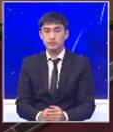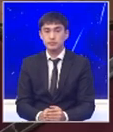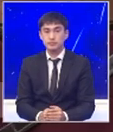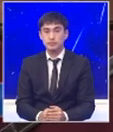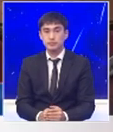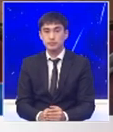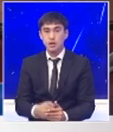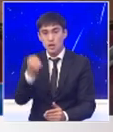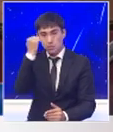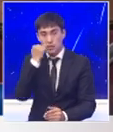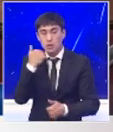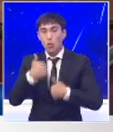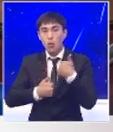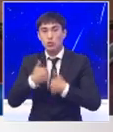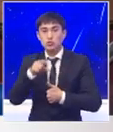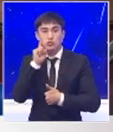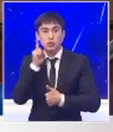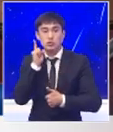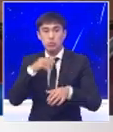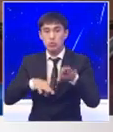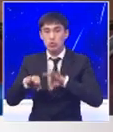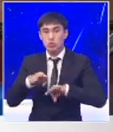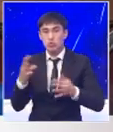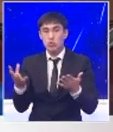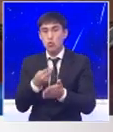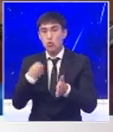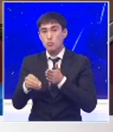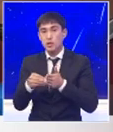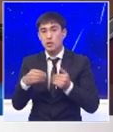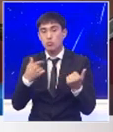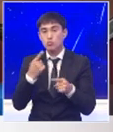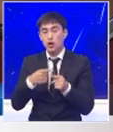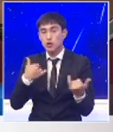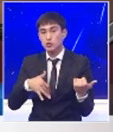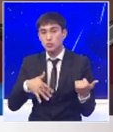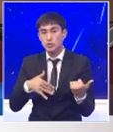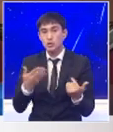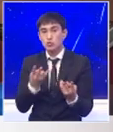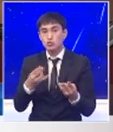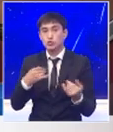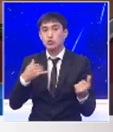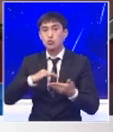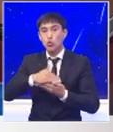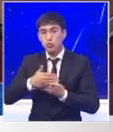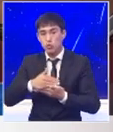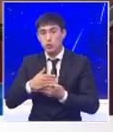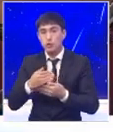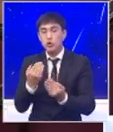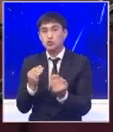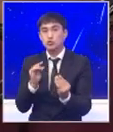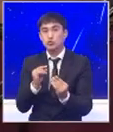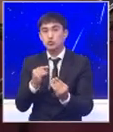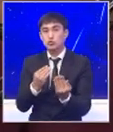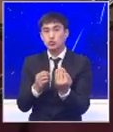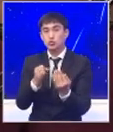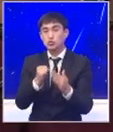благодаря конкурсу жаспроджект мы смогли приобрести музыкальные инструменты нам еще нужны ноутбуки и стойки все необходимые мы